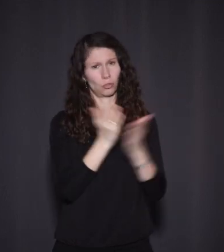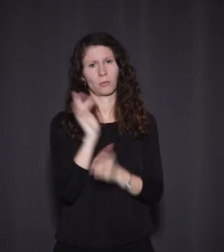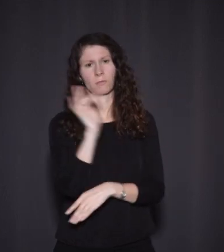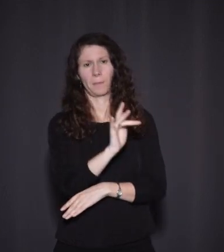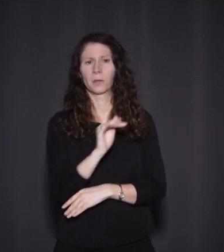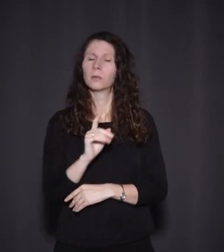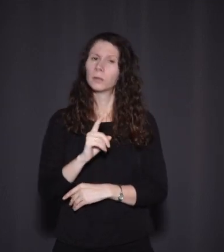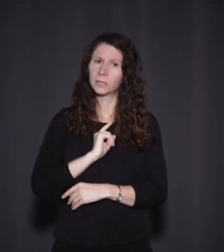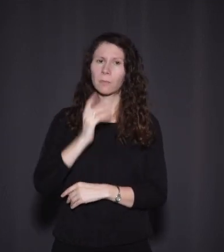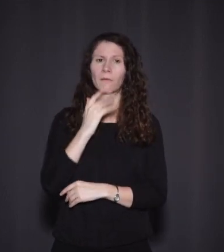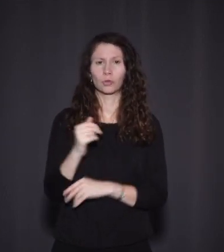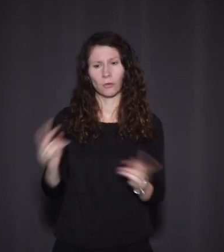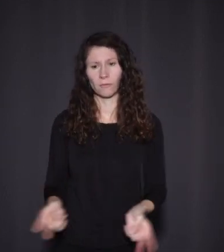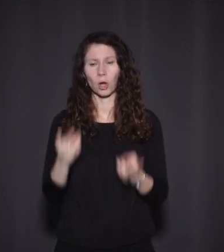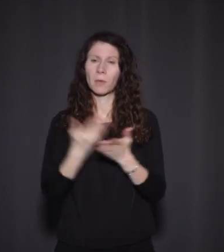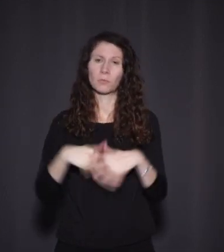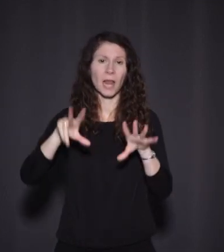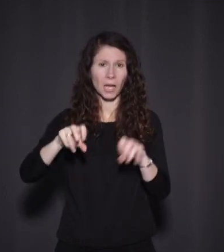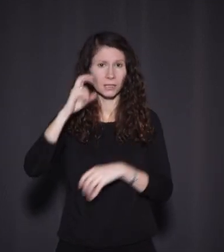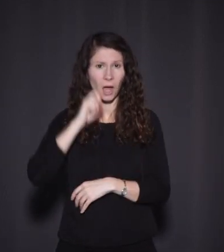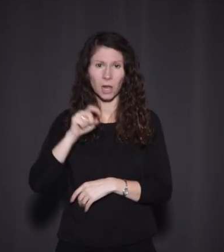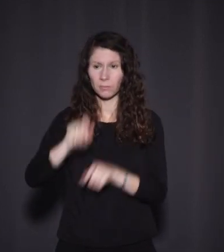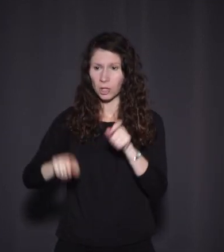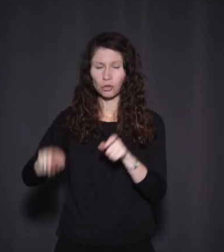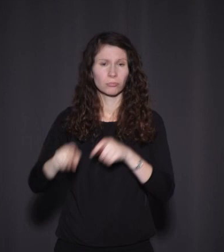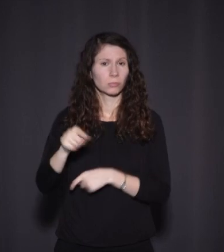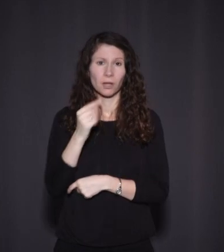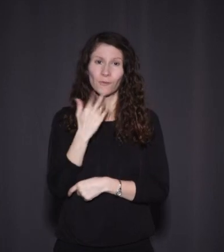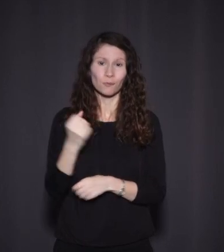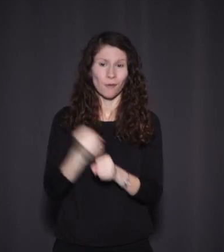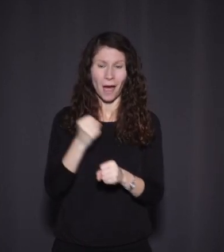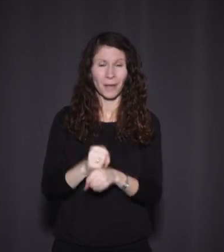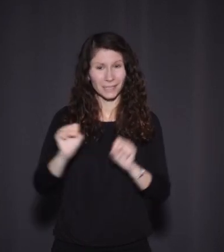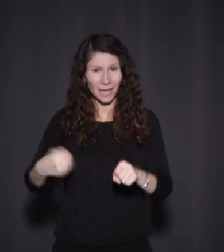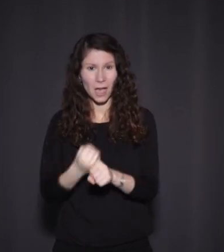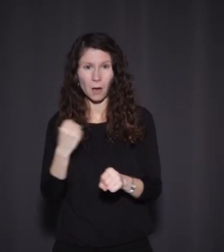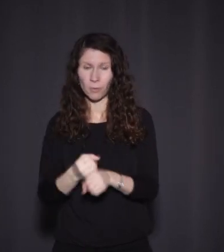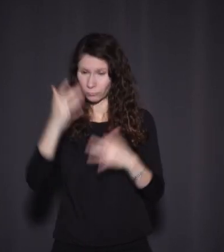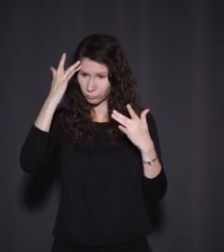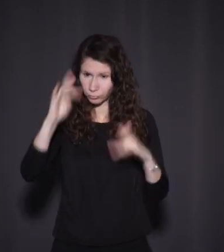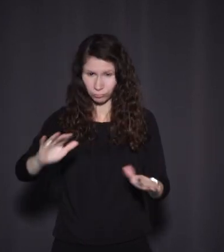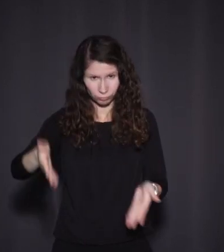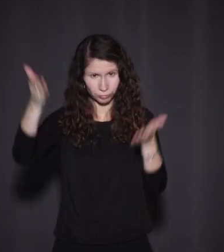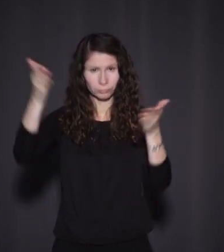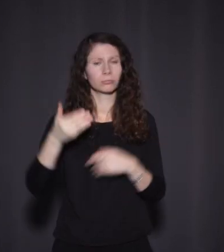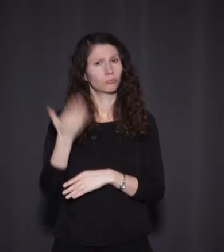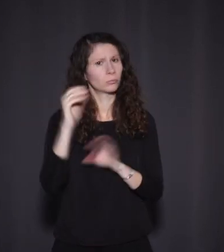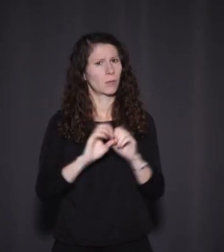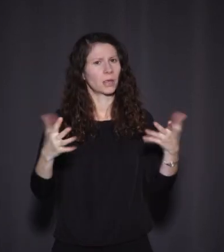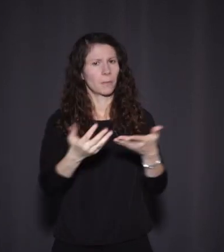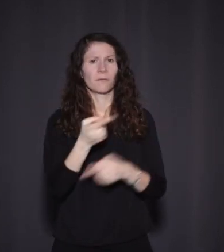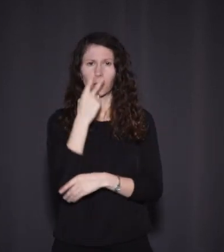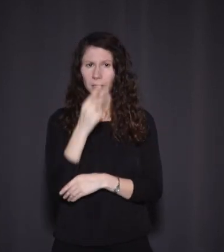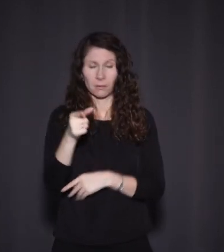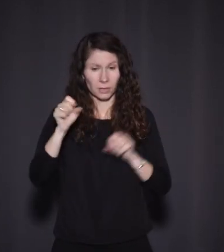fördern, dass auch Menschen, die wegen meiner 80 sind, arbeiten wollen und können, dass sie das tun. Und Sie haben völlig recht, in der Pandemie haben wir gesehen, dass es geht.